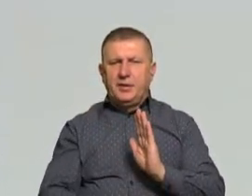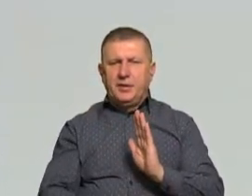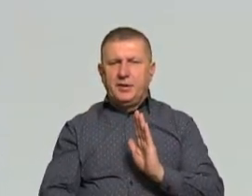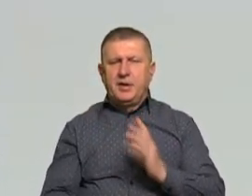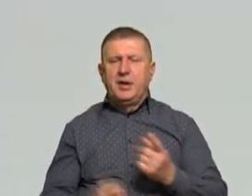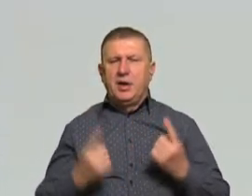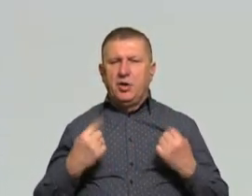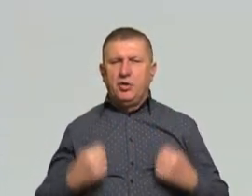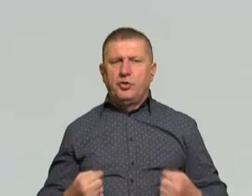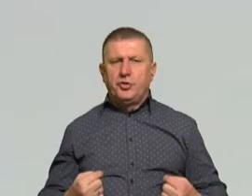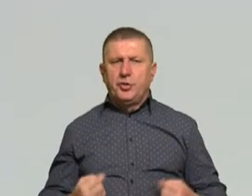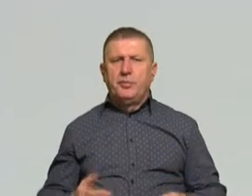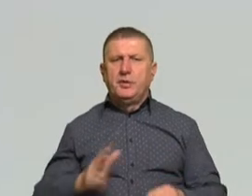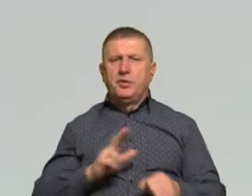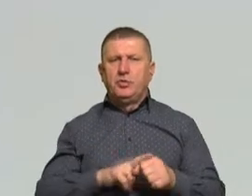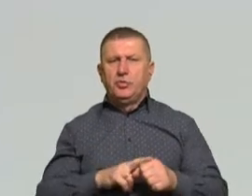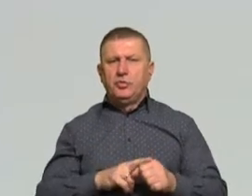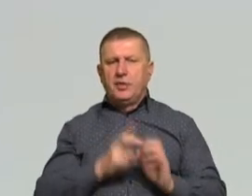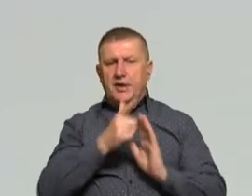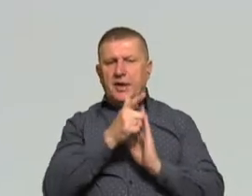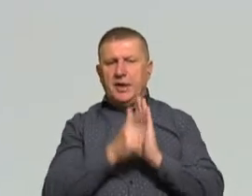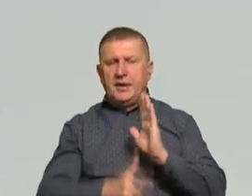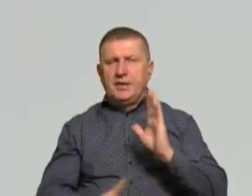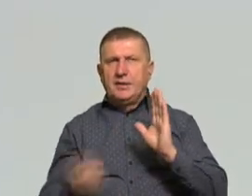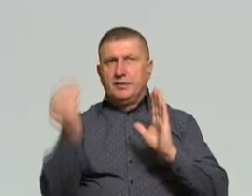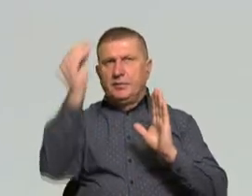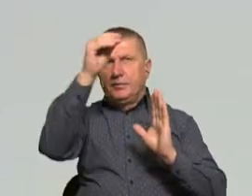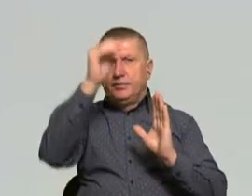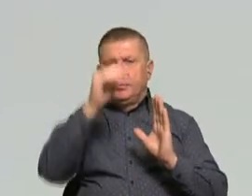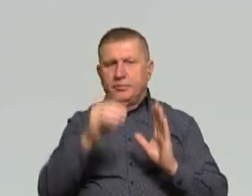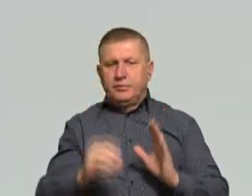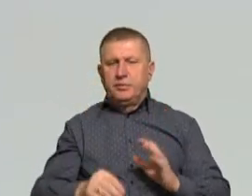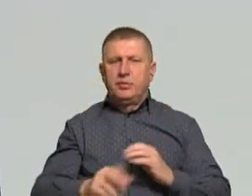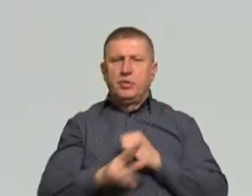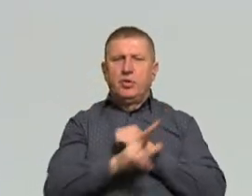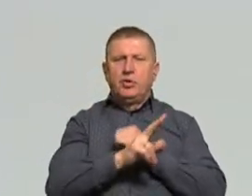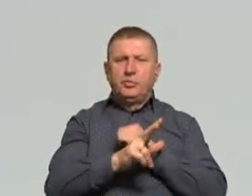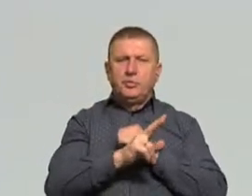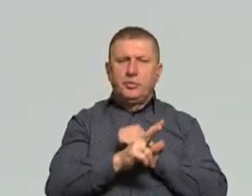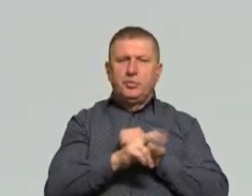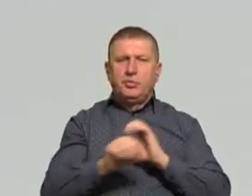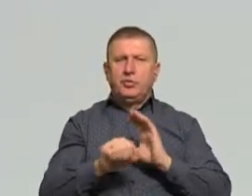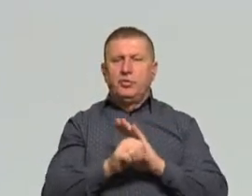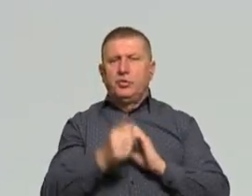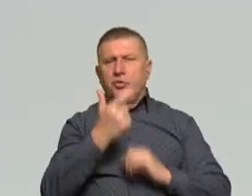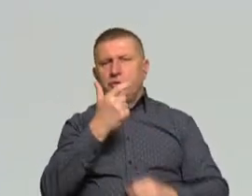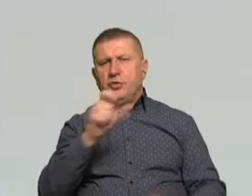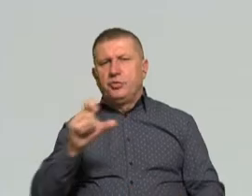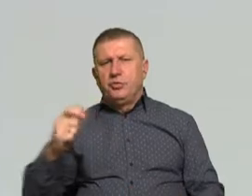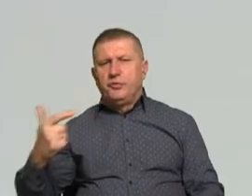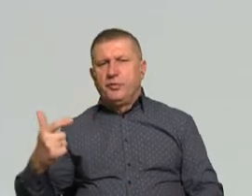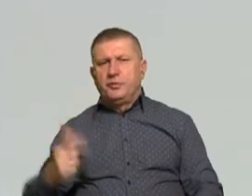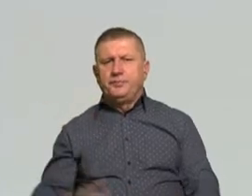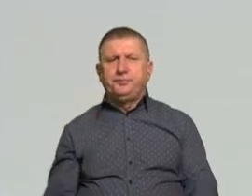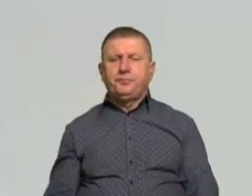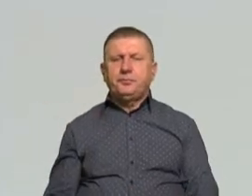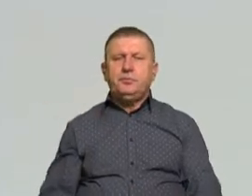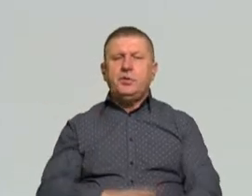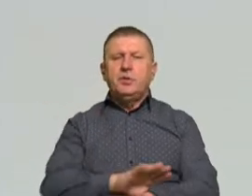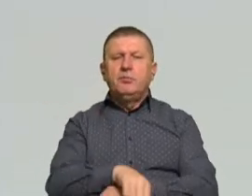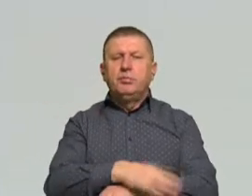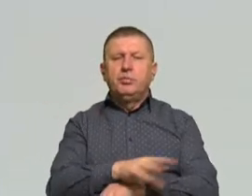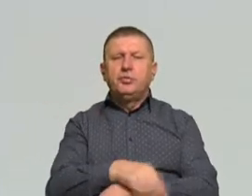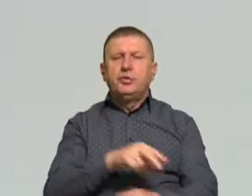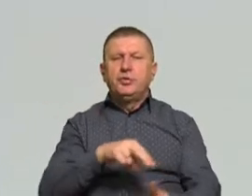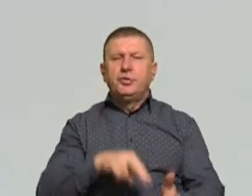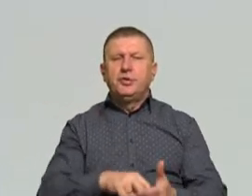Liczba osób umieszczonych na listach na przestrzeni ostatnich 5 lat to jest od 81 do 102. Liczba pustostanów to